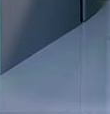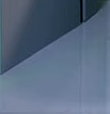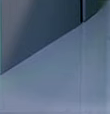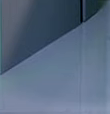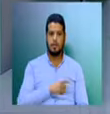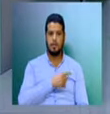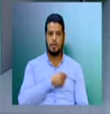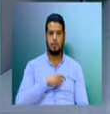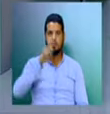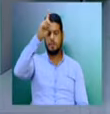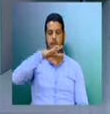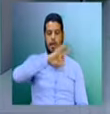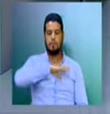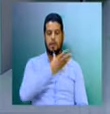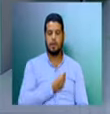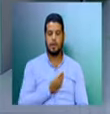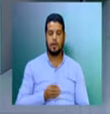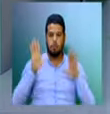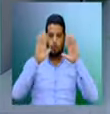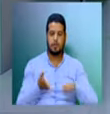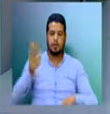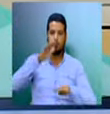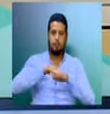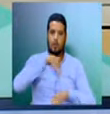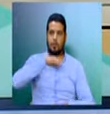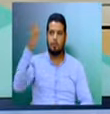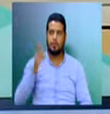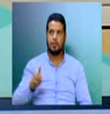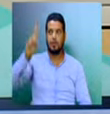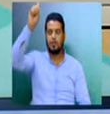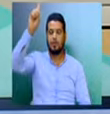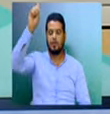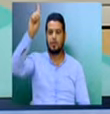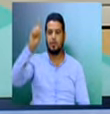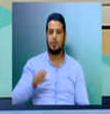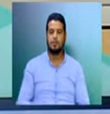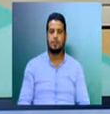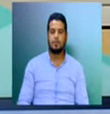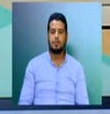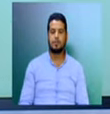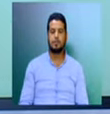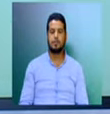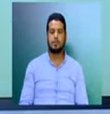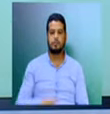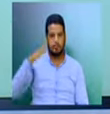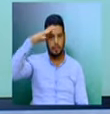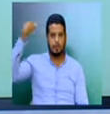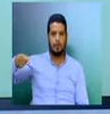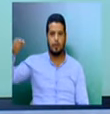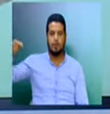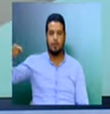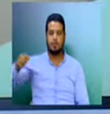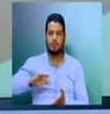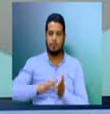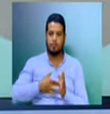بسم الله الرحمن الرحيم، والصلاة والسلام على أشرف المرسلين سيد الخلق أجمعين. سلام الله عليكم جميعا